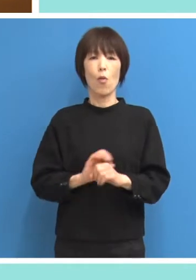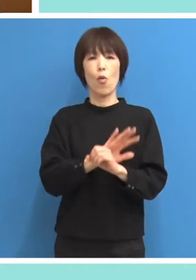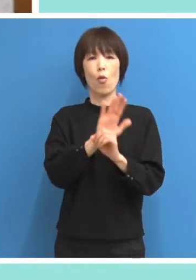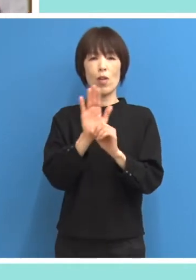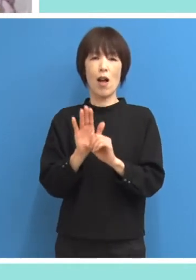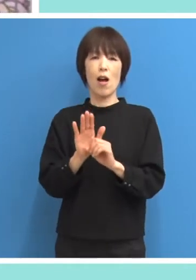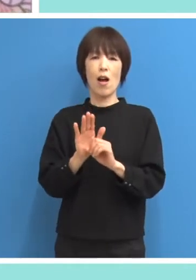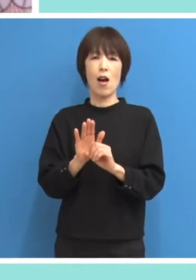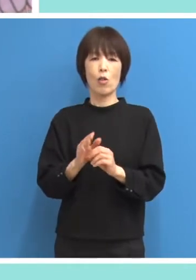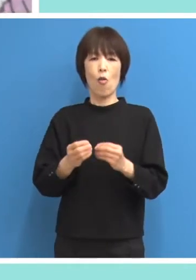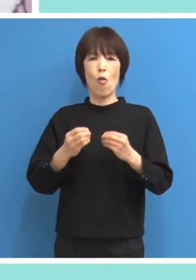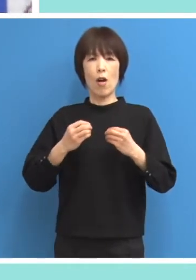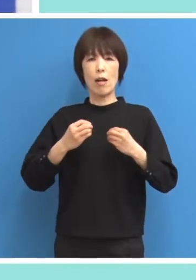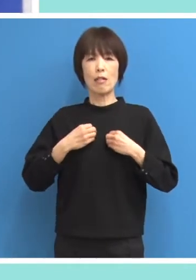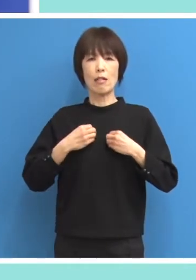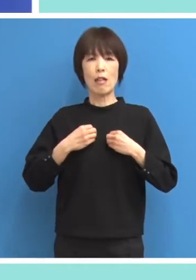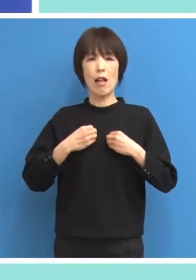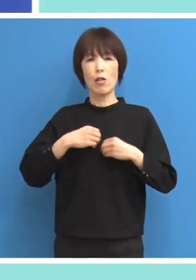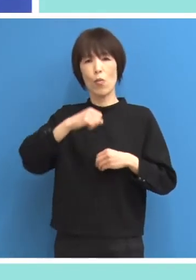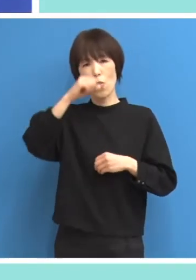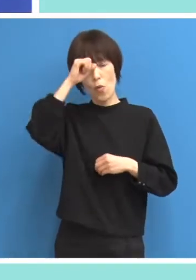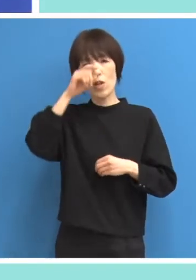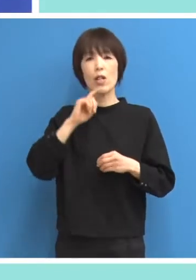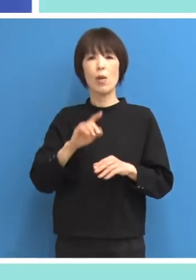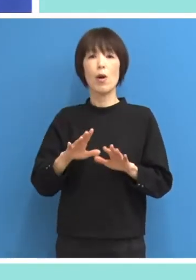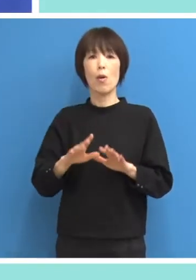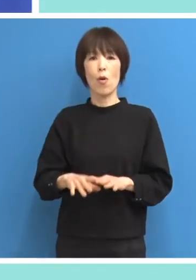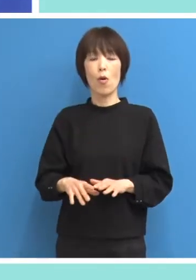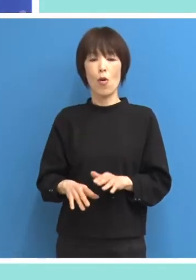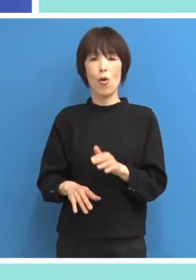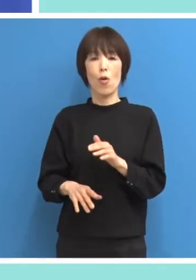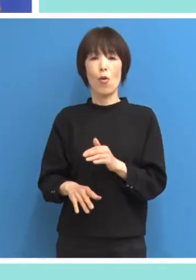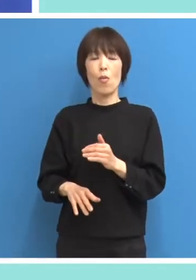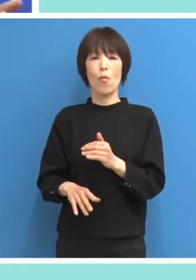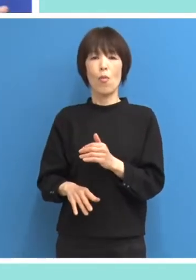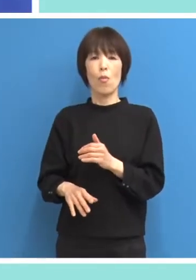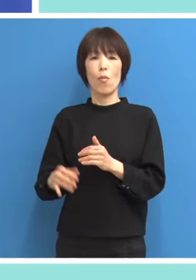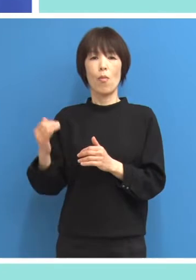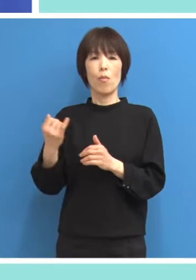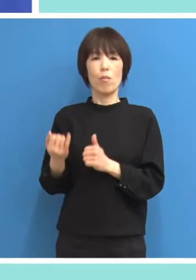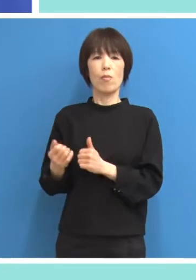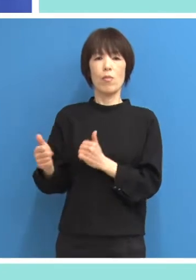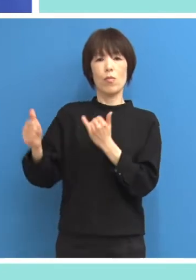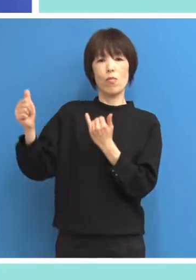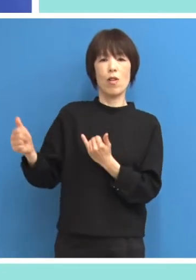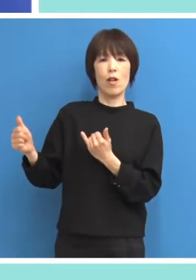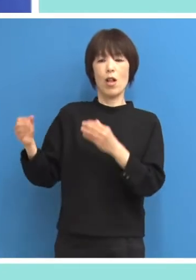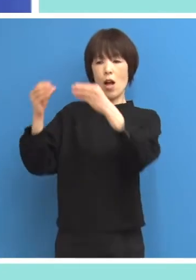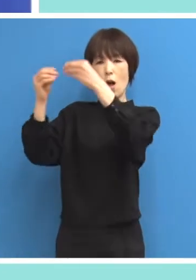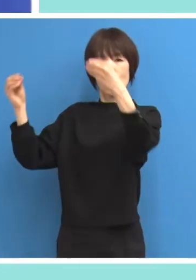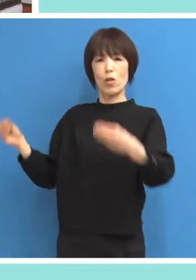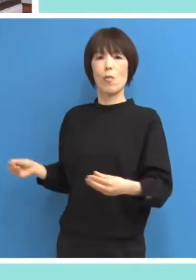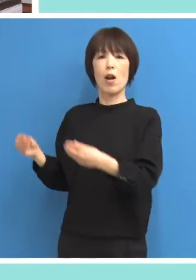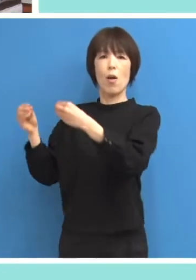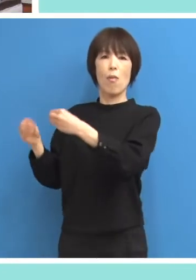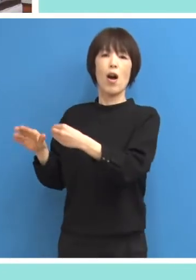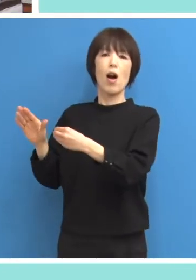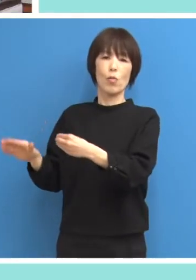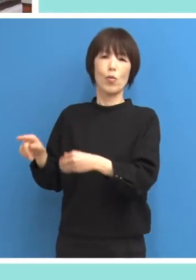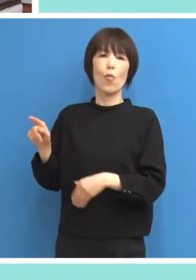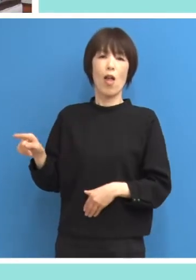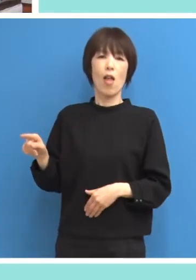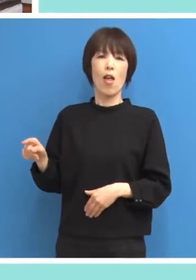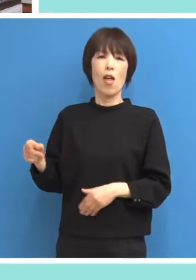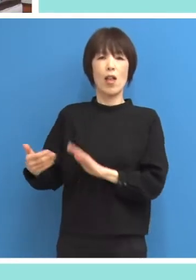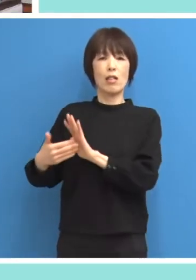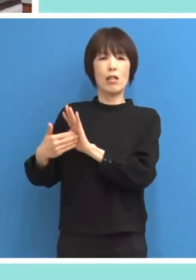コロナウイルス感染症でいうと、まずこの僕と久保さんの間にこのアクリル板がありますけど、アクリル板